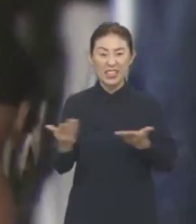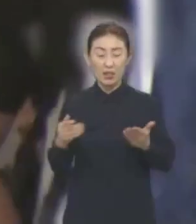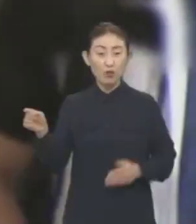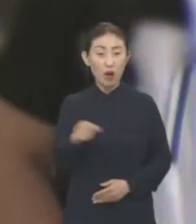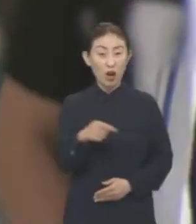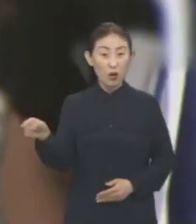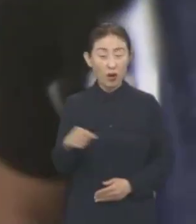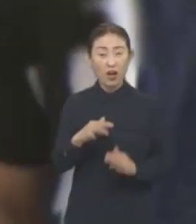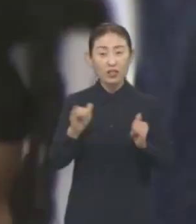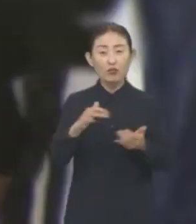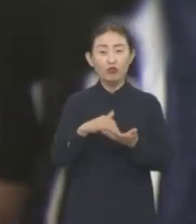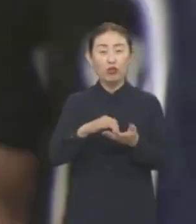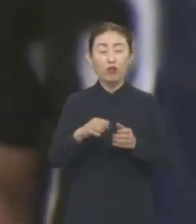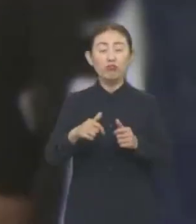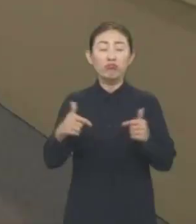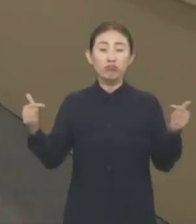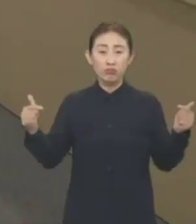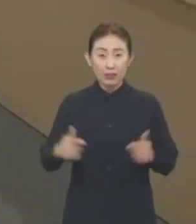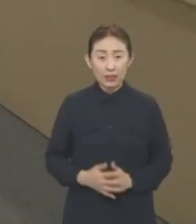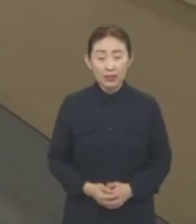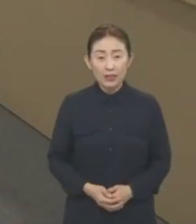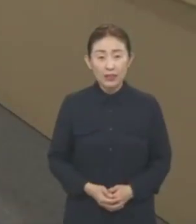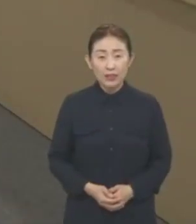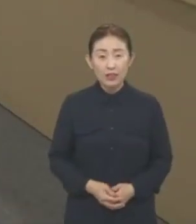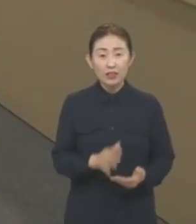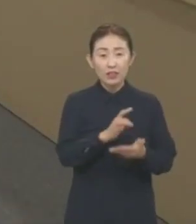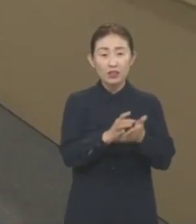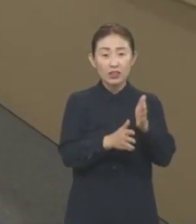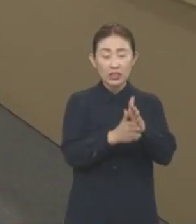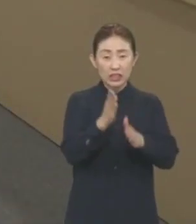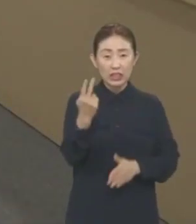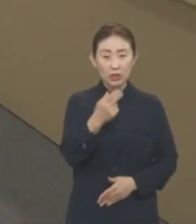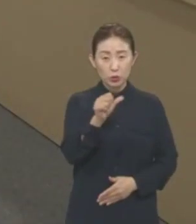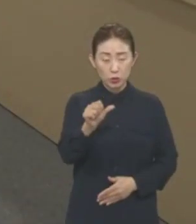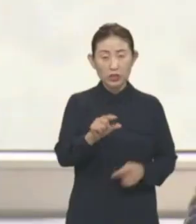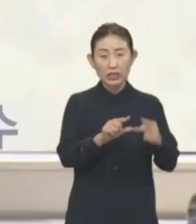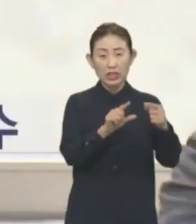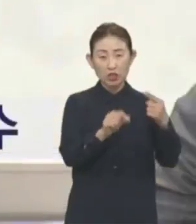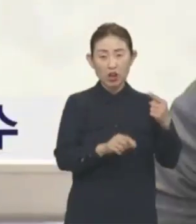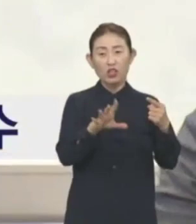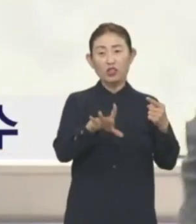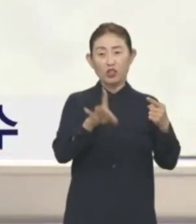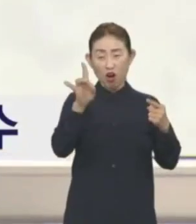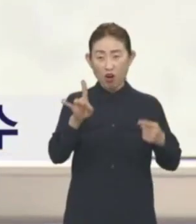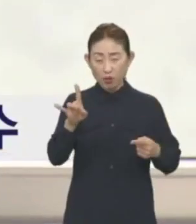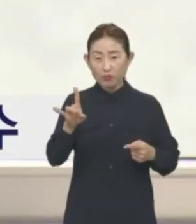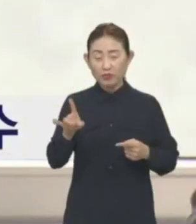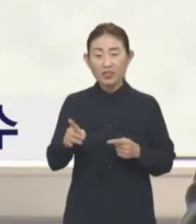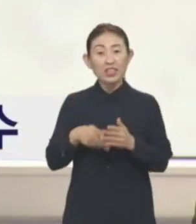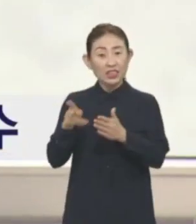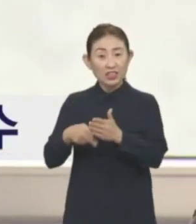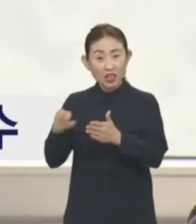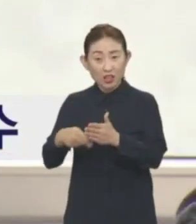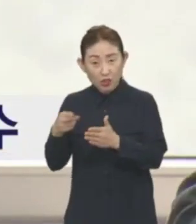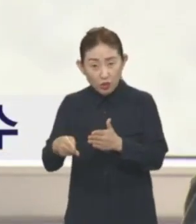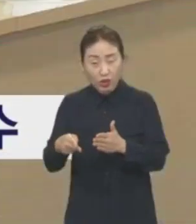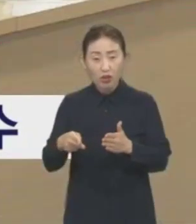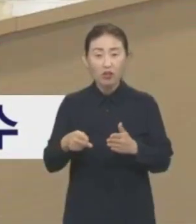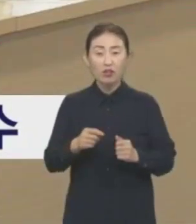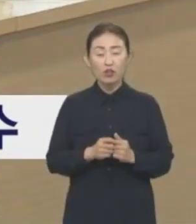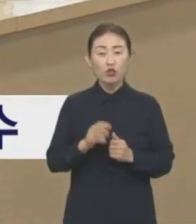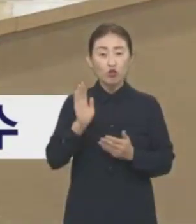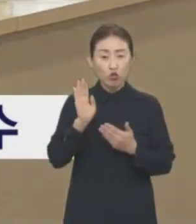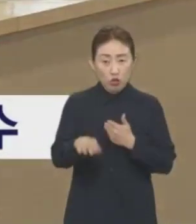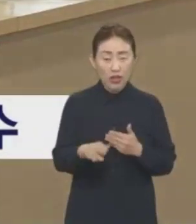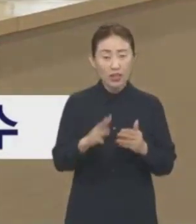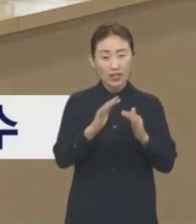인구가 급격히 늘고 있습니다. 천안시가 지난 2005년 1월 처음 개통된 수도권 전철 주변의 도시개발과